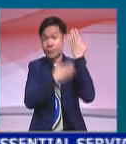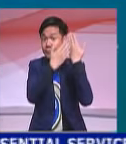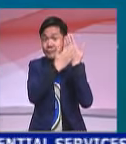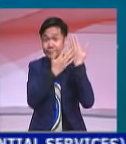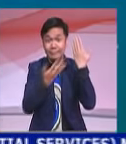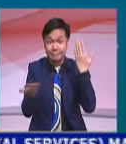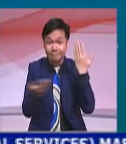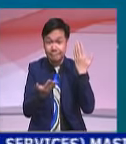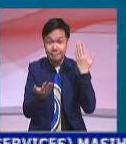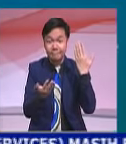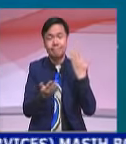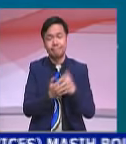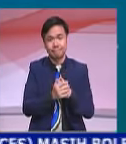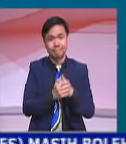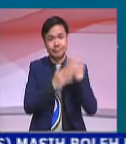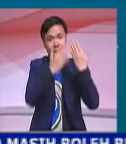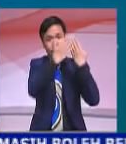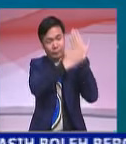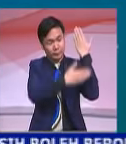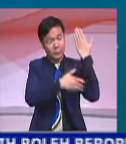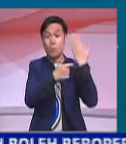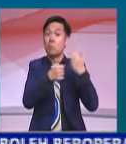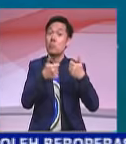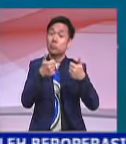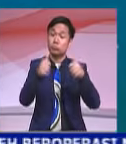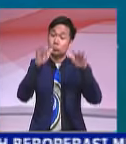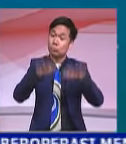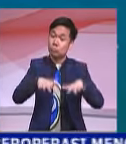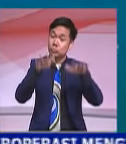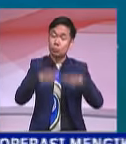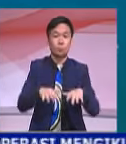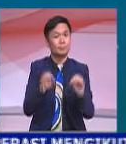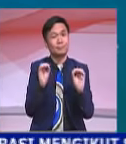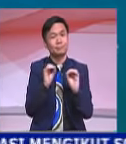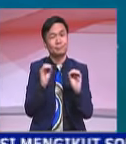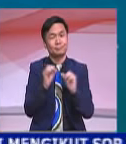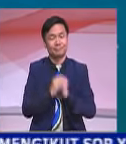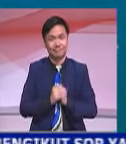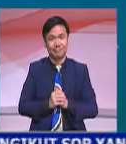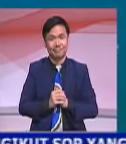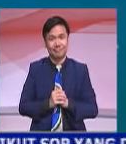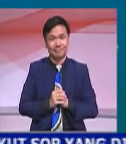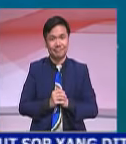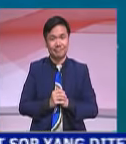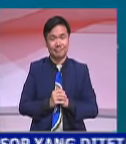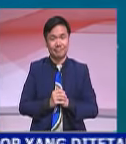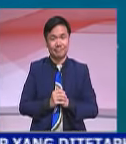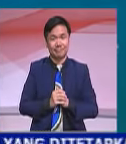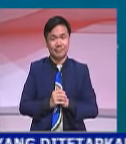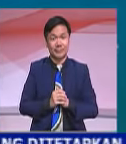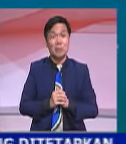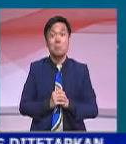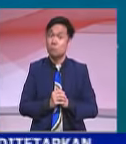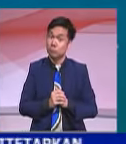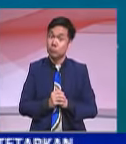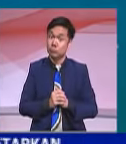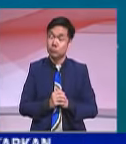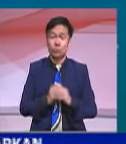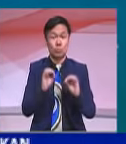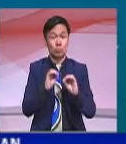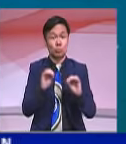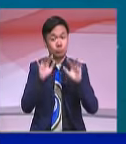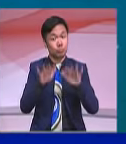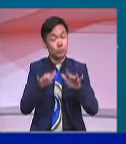Malaysia masih lagi berada dalam keadaan baik dan tiada hujan. Dan kami jangkakan keadaan ini boleh